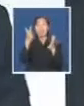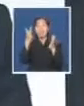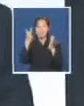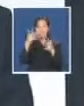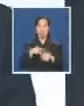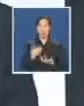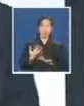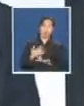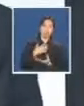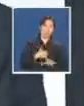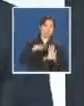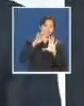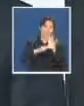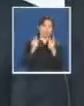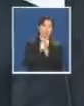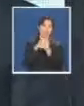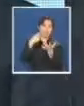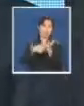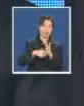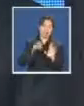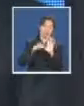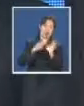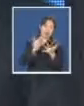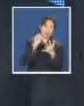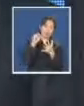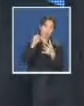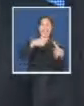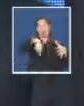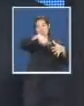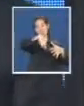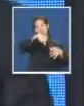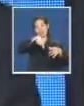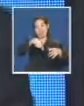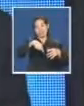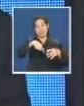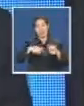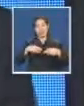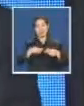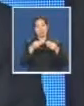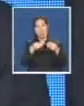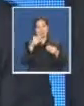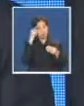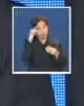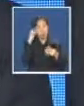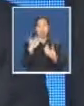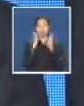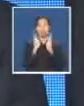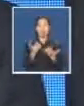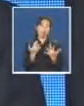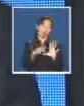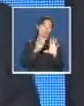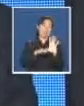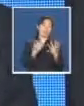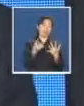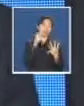เข้าสู่ระบบประกันสังคมมาเป็นเวลาช้านานเรากำลังพูดถึงคนเนี่ยอาจจะเป็นสิบกว่าล้านคนนะครับเพราะว่าเราตั้งเป้ามาตลอดว่า